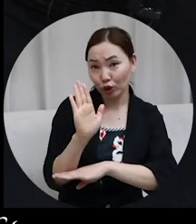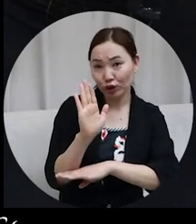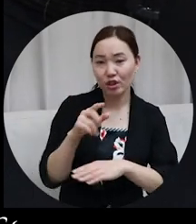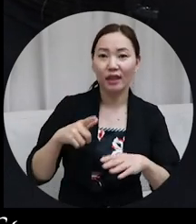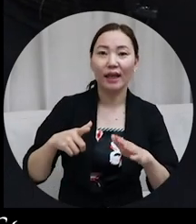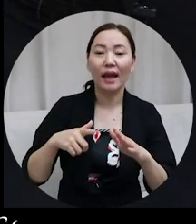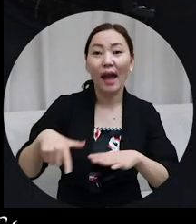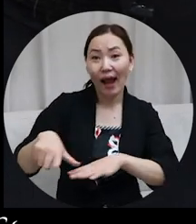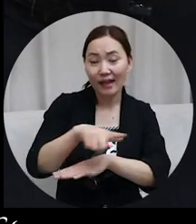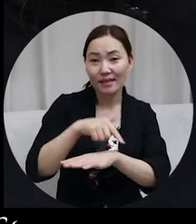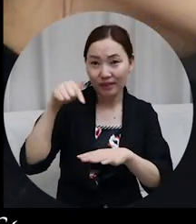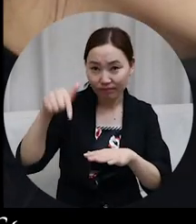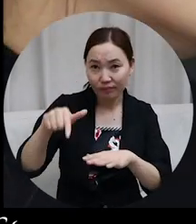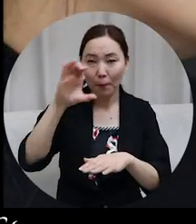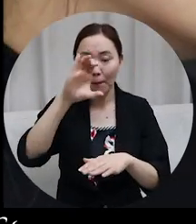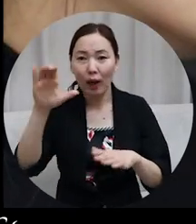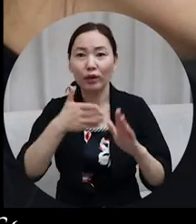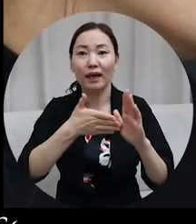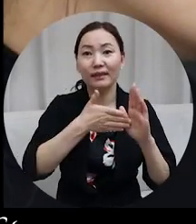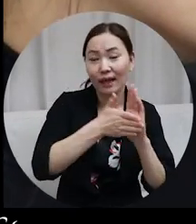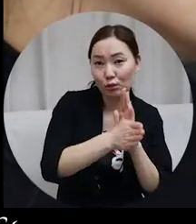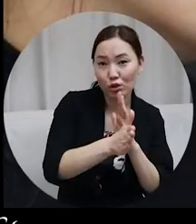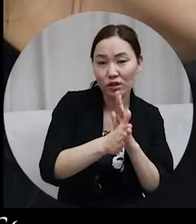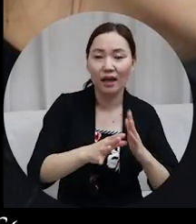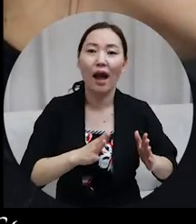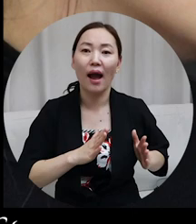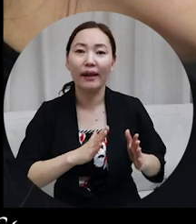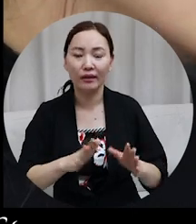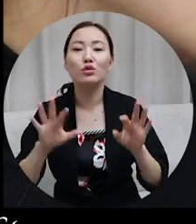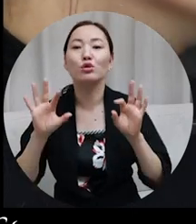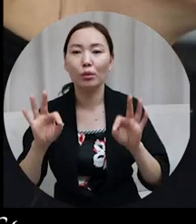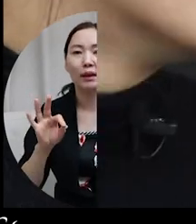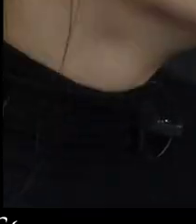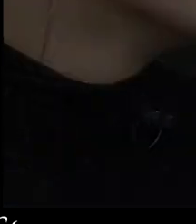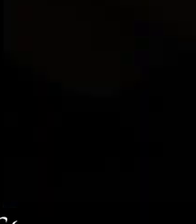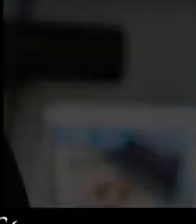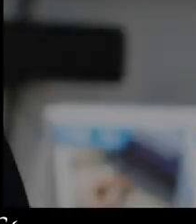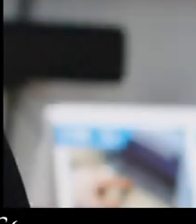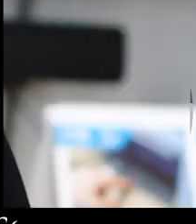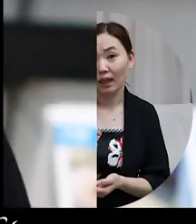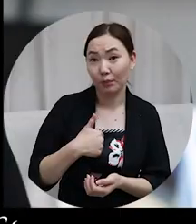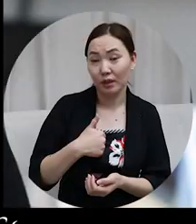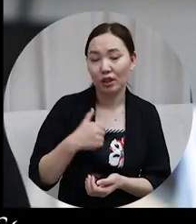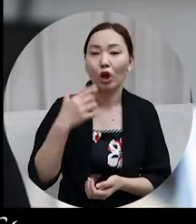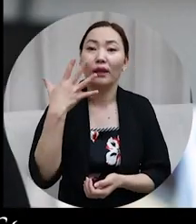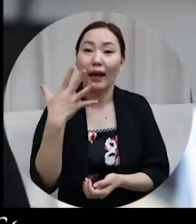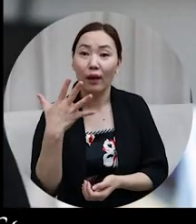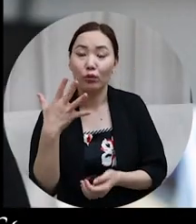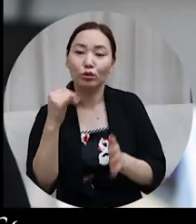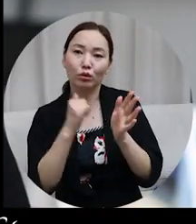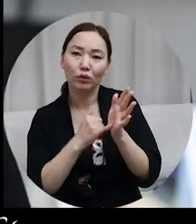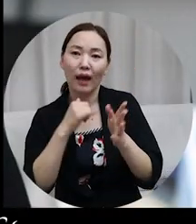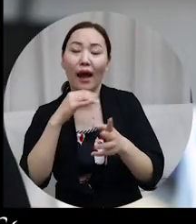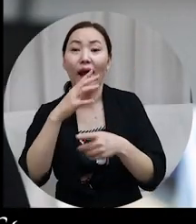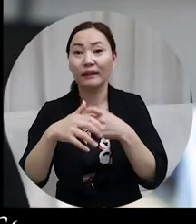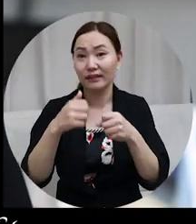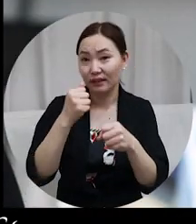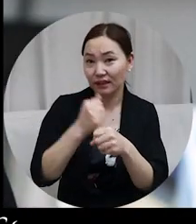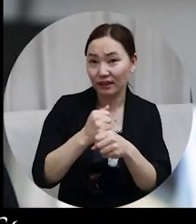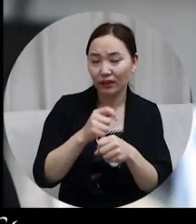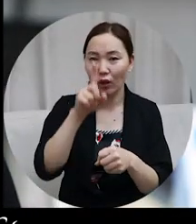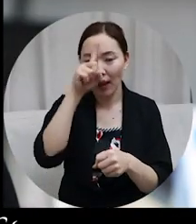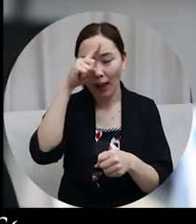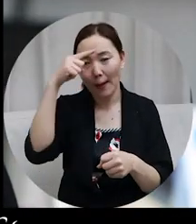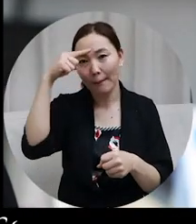би ерөөс сонирхоогүй. Аль биесны төлөөлөгчийн газар гэдэг юм чи аль биесний л гэдэг юм билээ. Би ч одоо энд нөгөө 5-6 жил эмнэлгээр явцсан юм